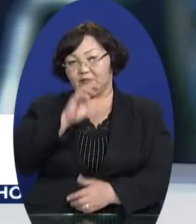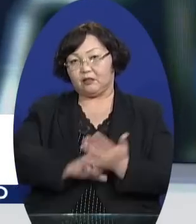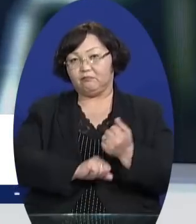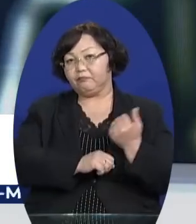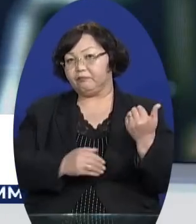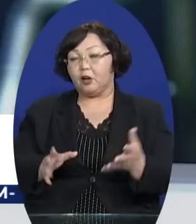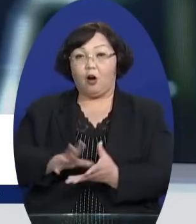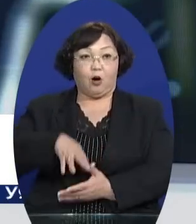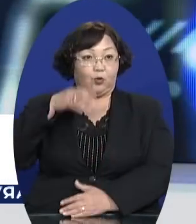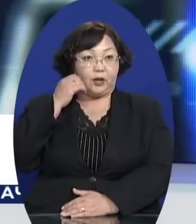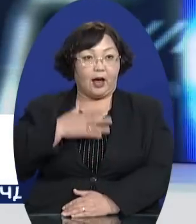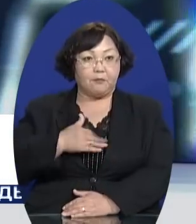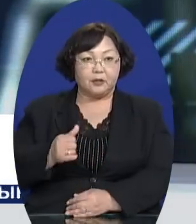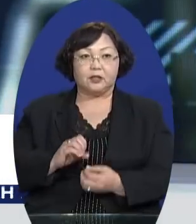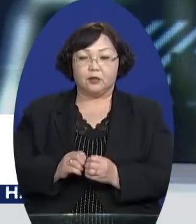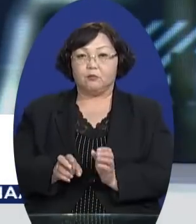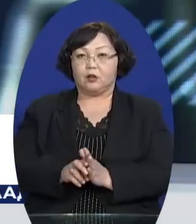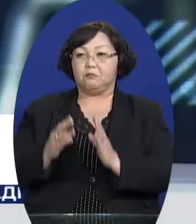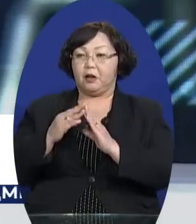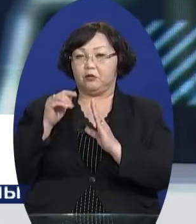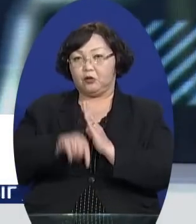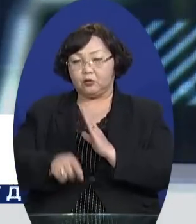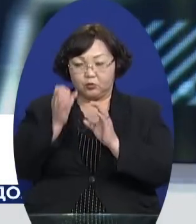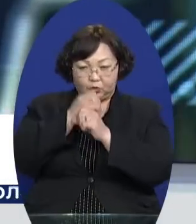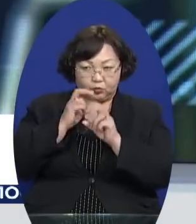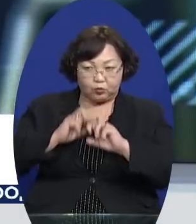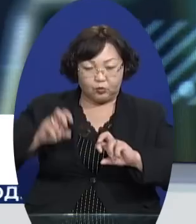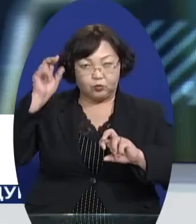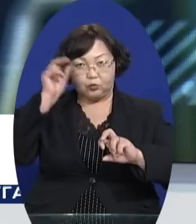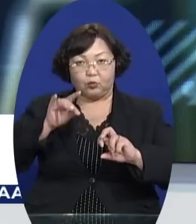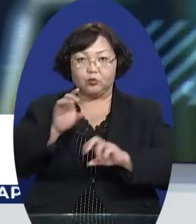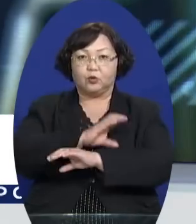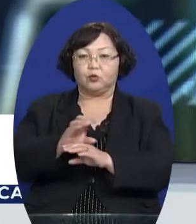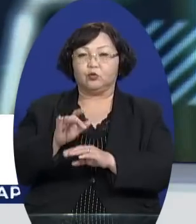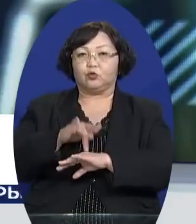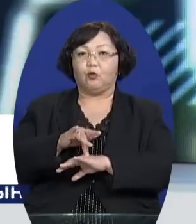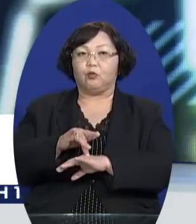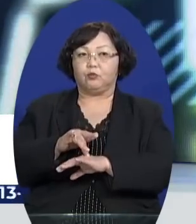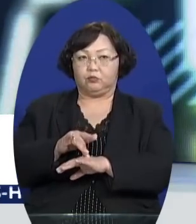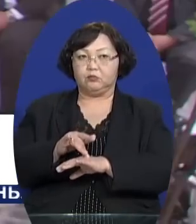практик дадлага хийх бэлэн байртай болж байгаагаас гадна сургууль судалгааны төв болон хөгжих боломжтой болж байна.